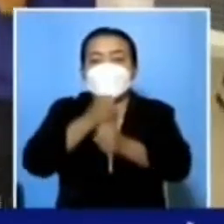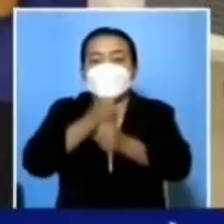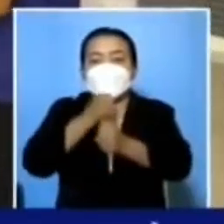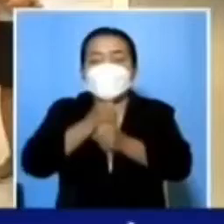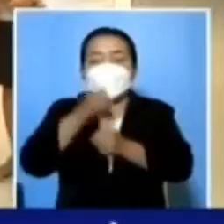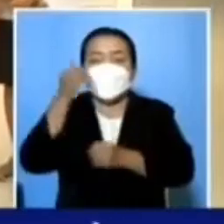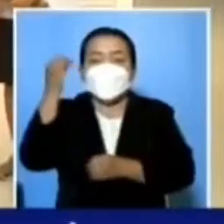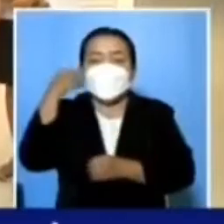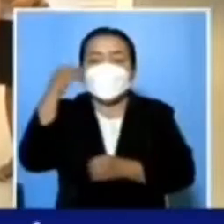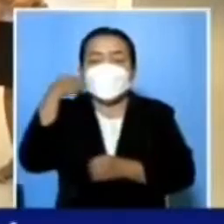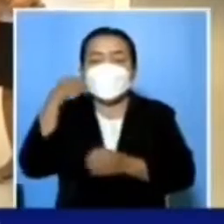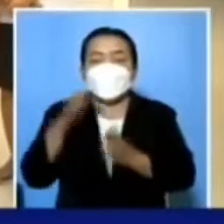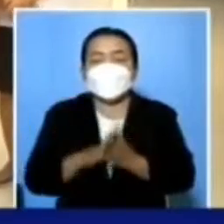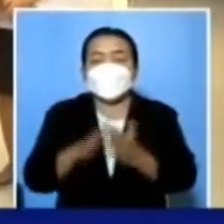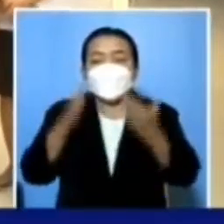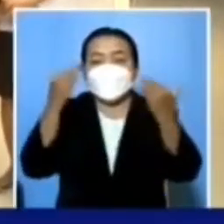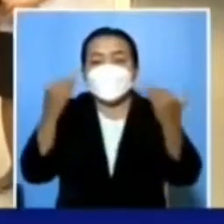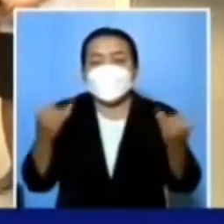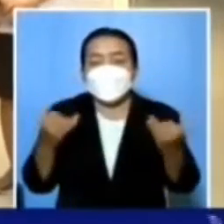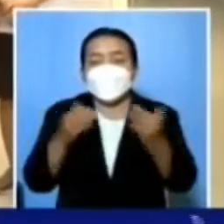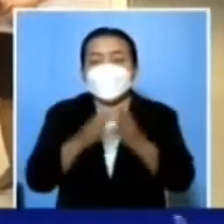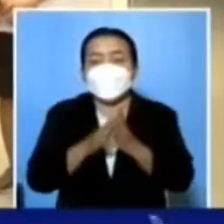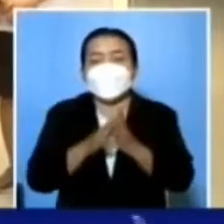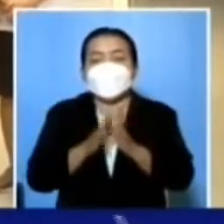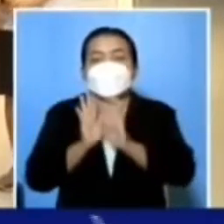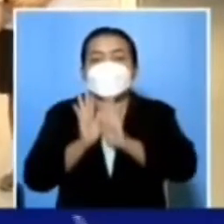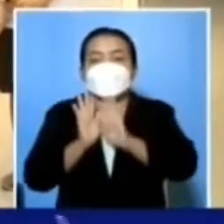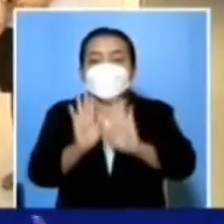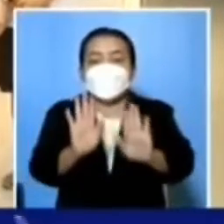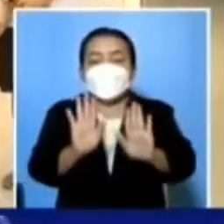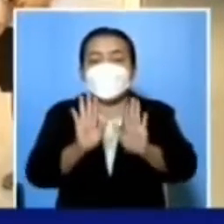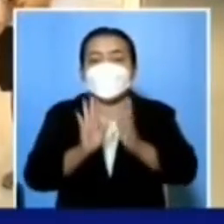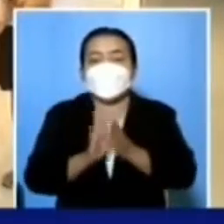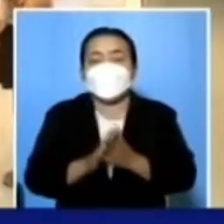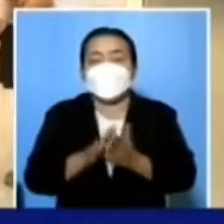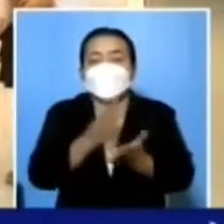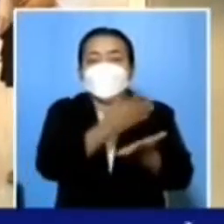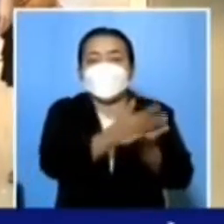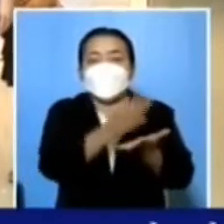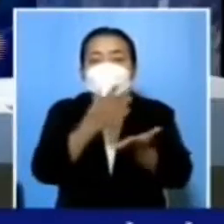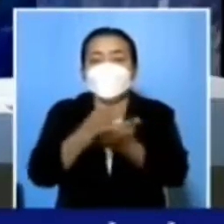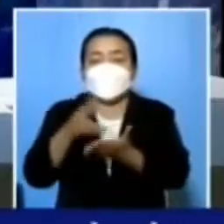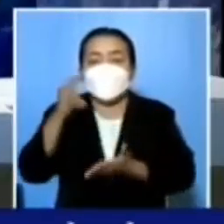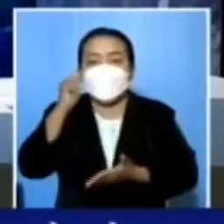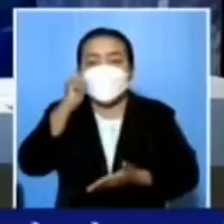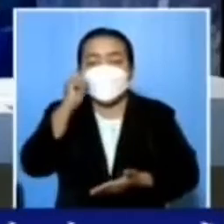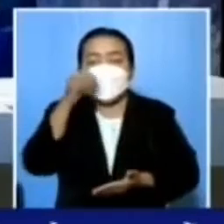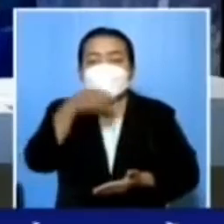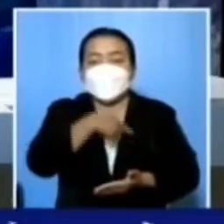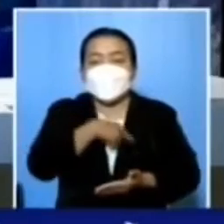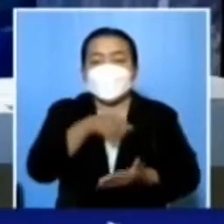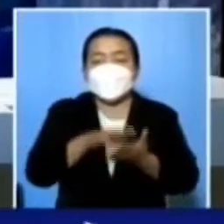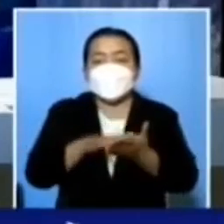ทางการแพทย์นะคะรู้สมัยนี้นะคะต้องมันเติมใจให้กับทีมแพทย์พยาบาลนะคะแล้วก็เวลาอ่านขายฉันจะบอกแล้วคุณหมอพยาบาลสู้ๆนะ